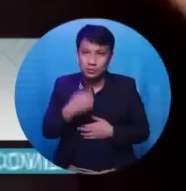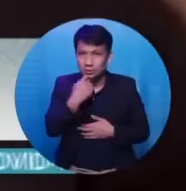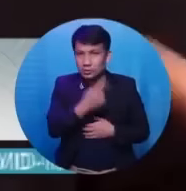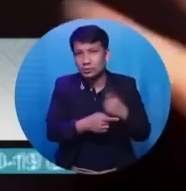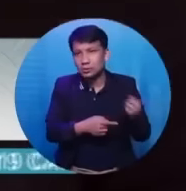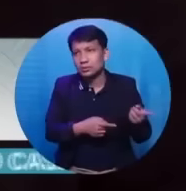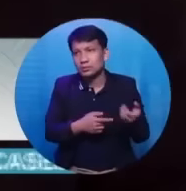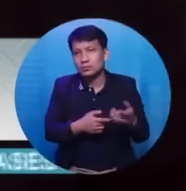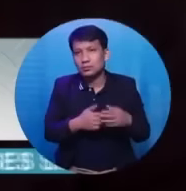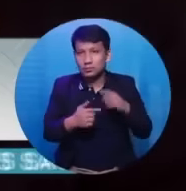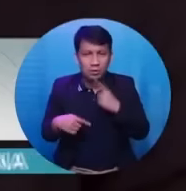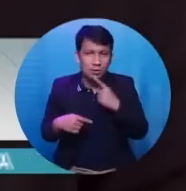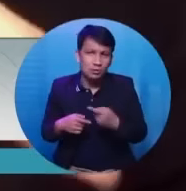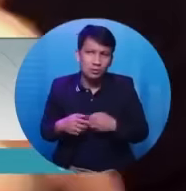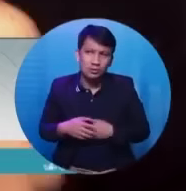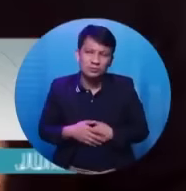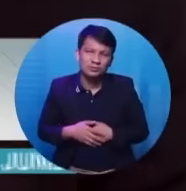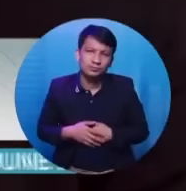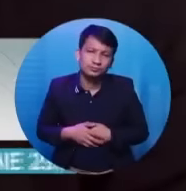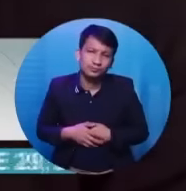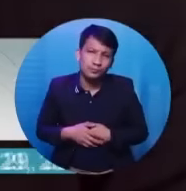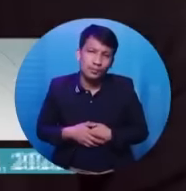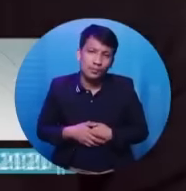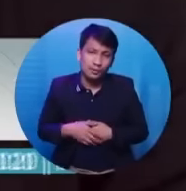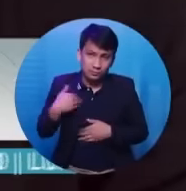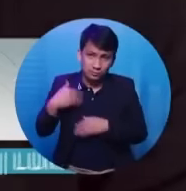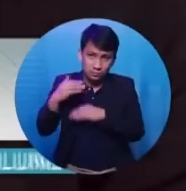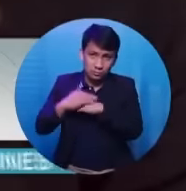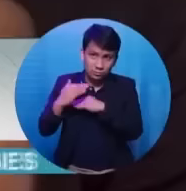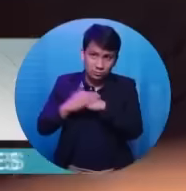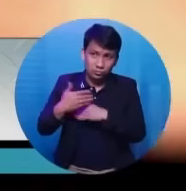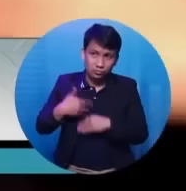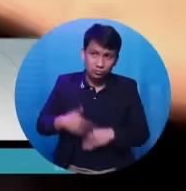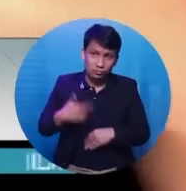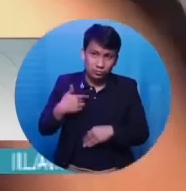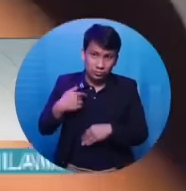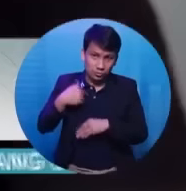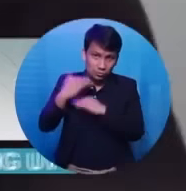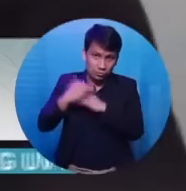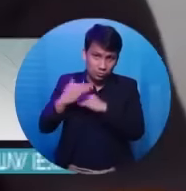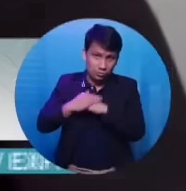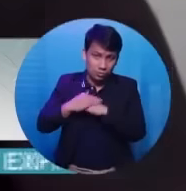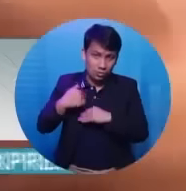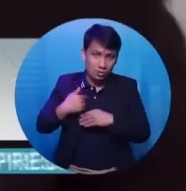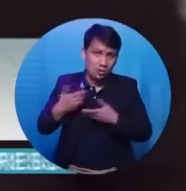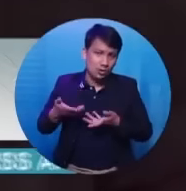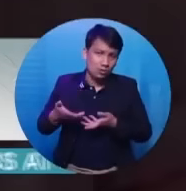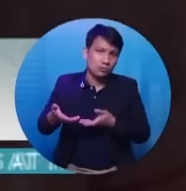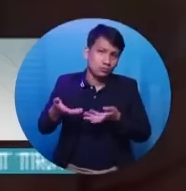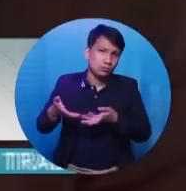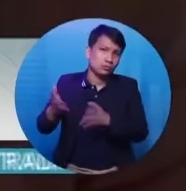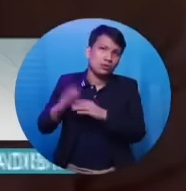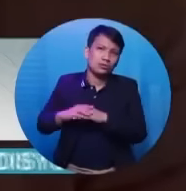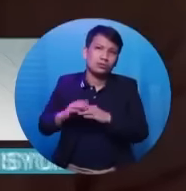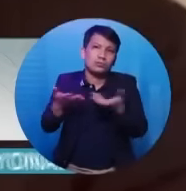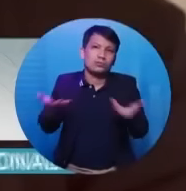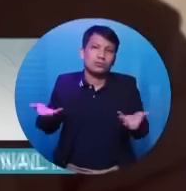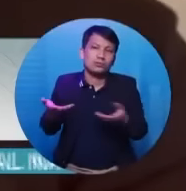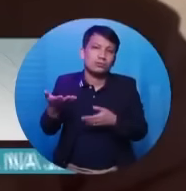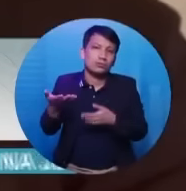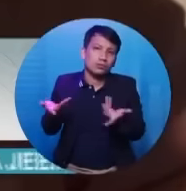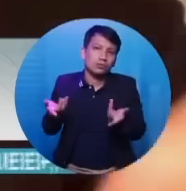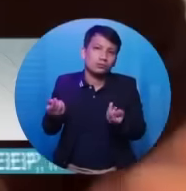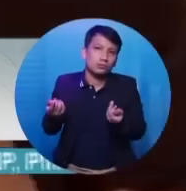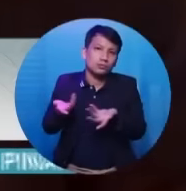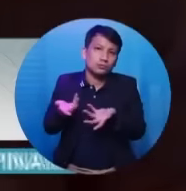Raffy, ipapasa ko po lahat. Tuesday, may nagbanta sa akin. So, I let it pass. Kasi nga, wala naman akong ginawa